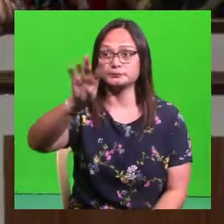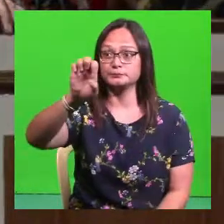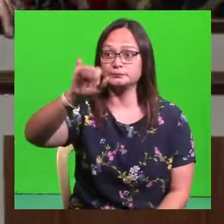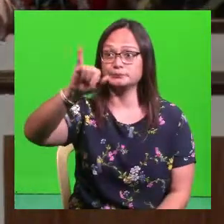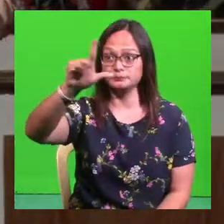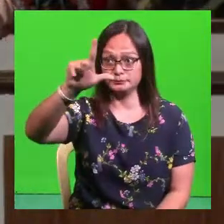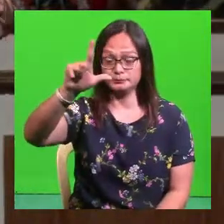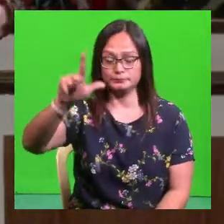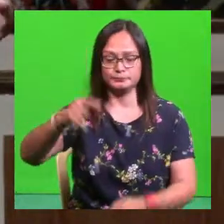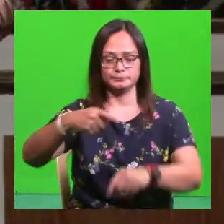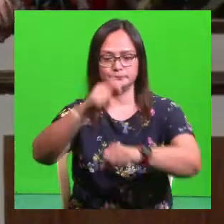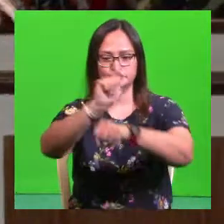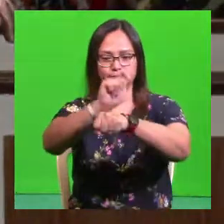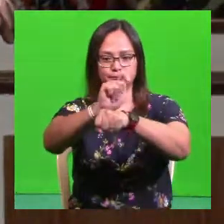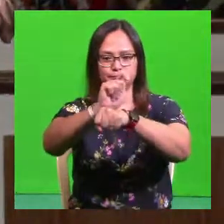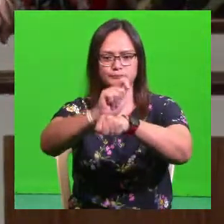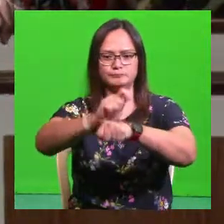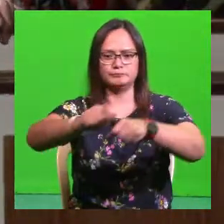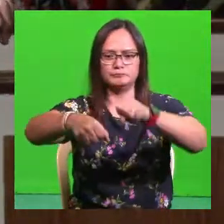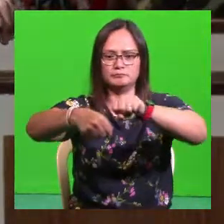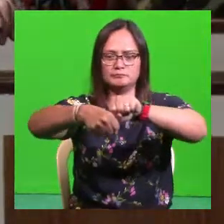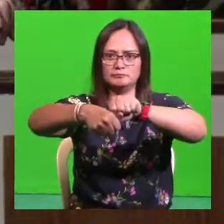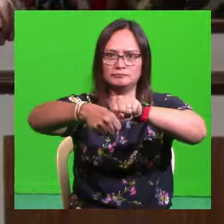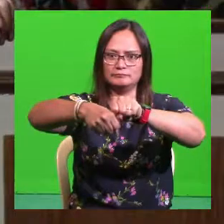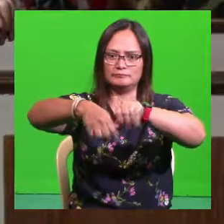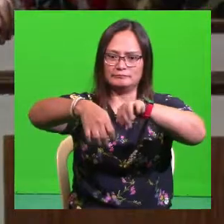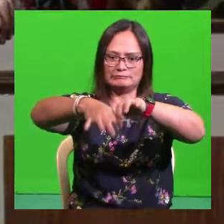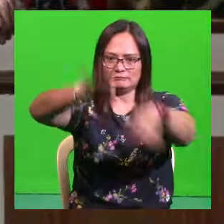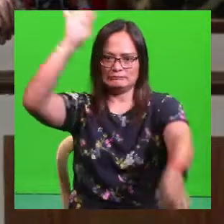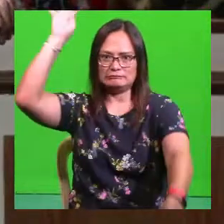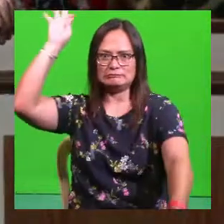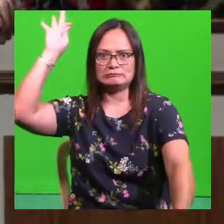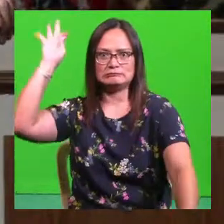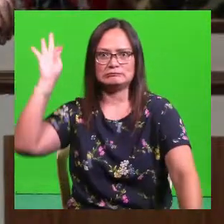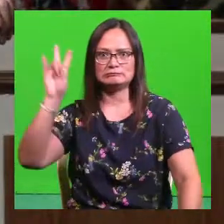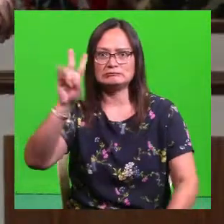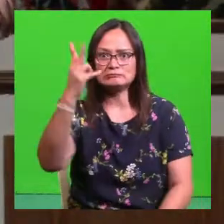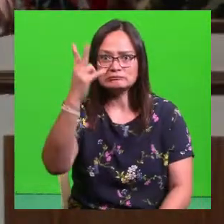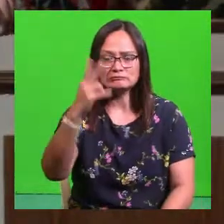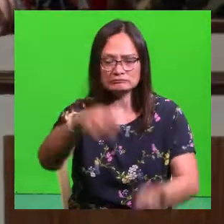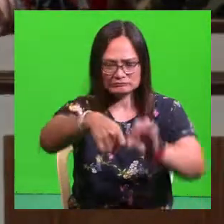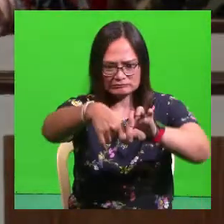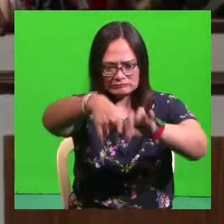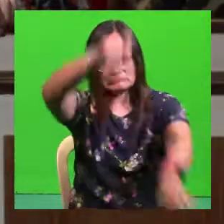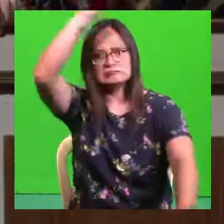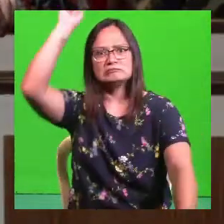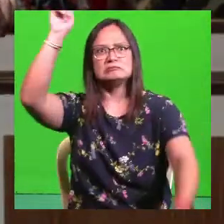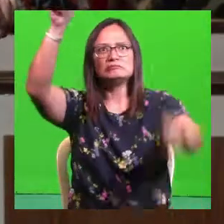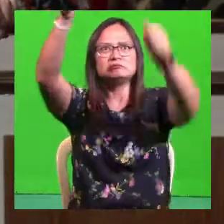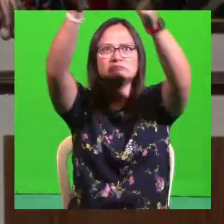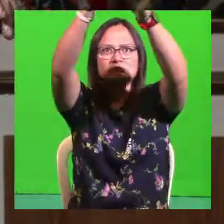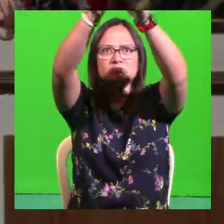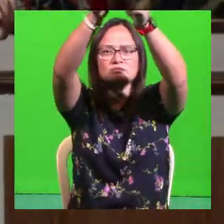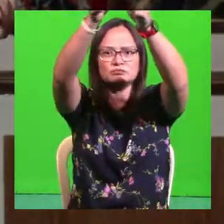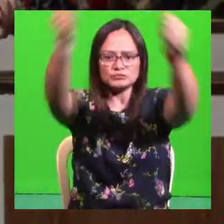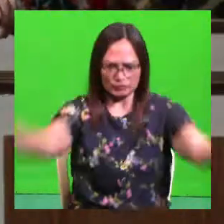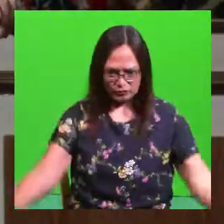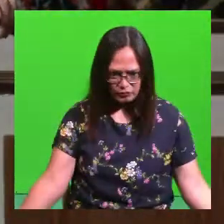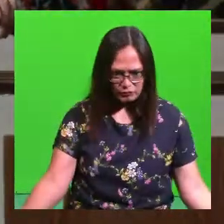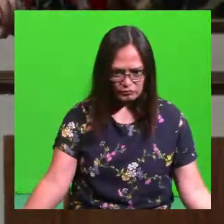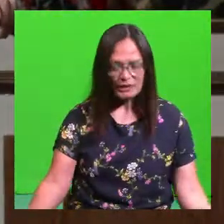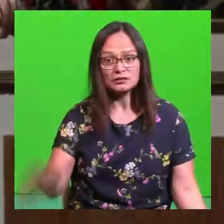Ano po ang significance? Noong mga panahon pong iyon, hindi natin makumpirma kung ang Ark of the Covenant ay